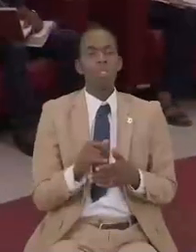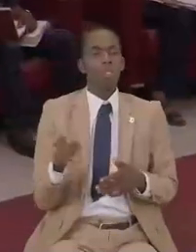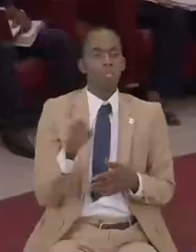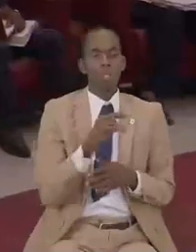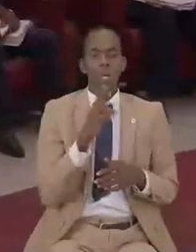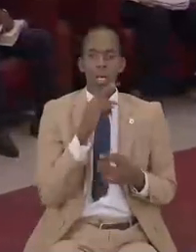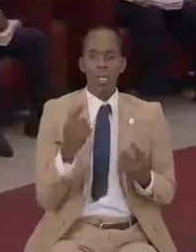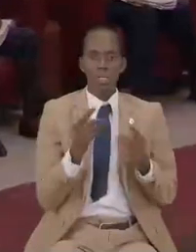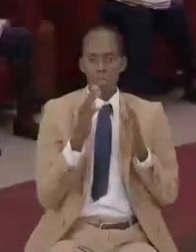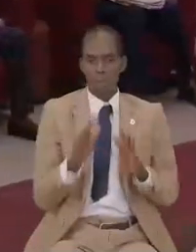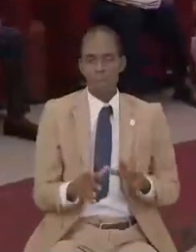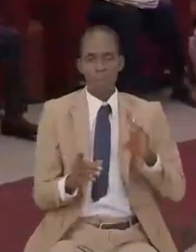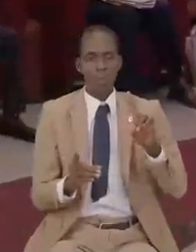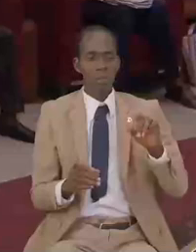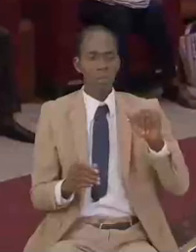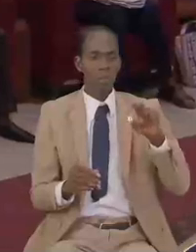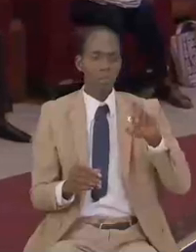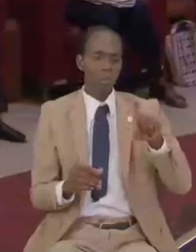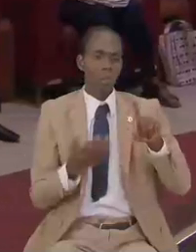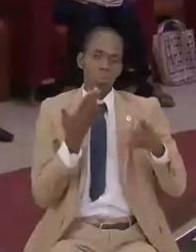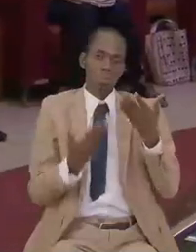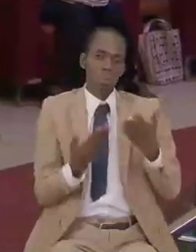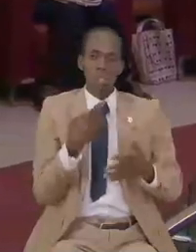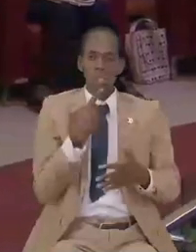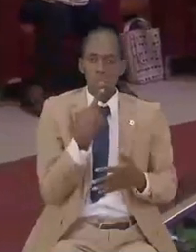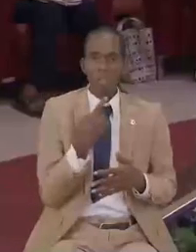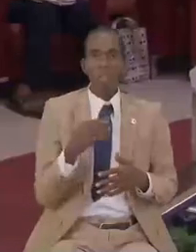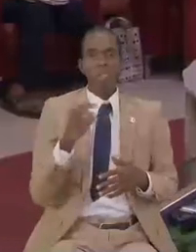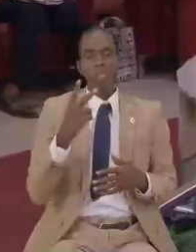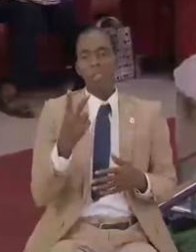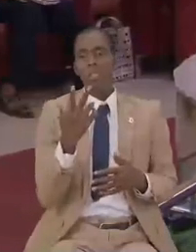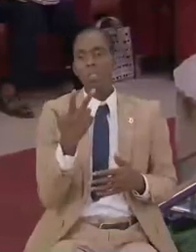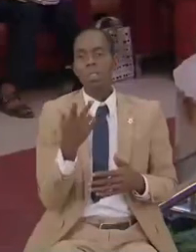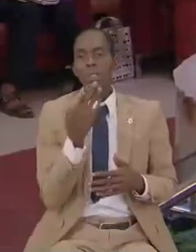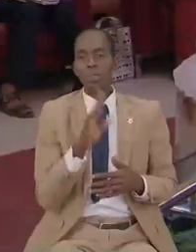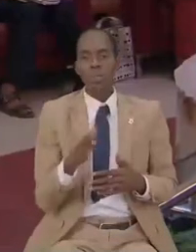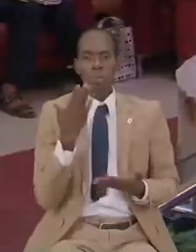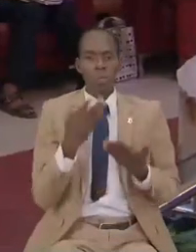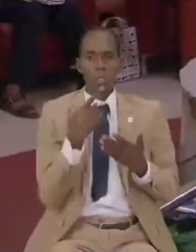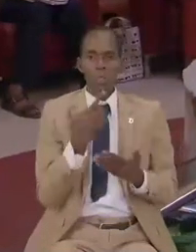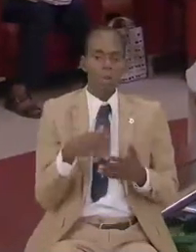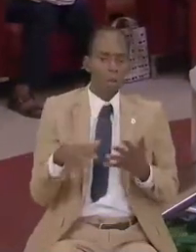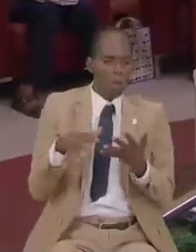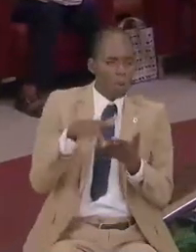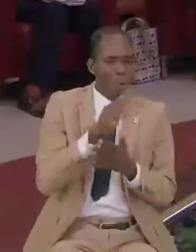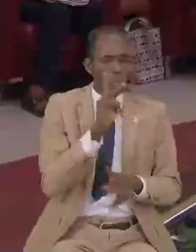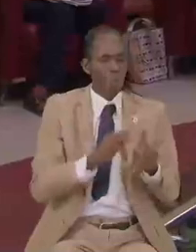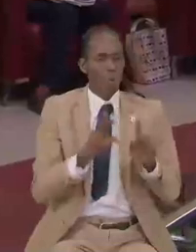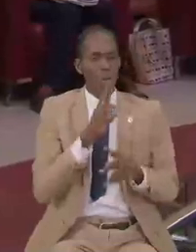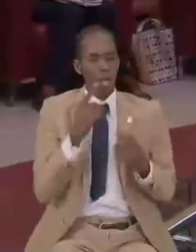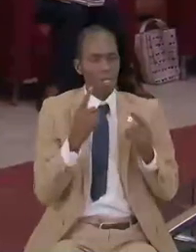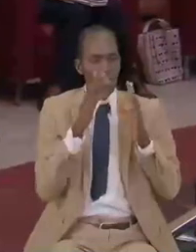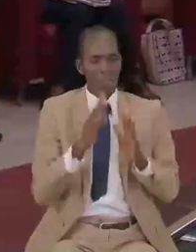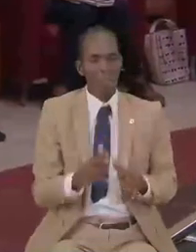Et Daniel pourrait dire que Shadrach, Meshach et Abednego pourrait dire que tous ces gens sont pécheurs. Pourquoi